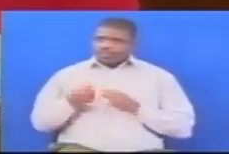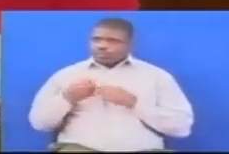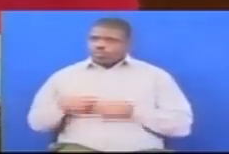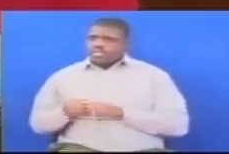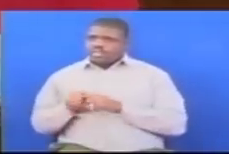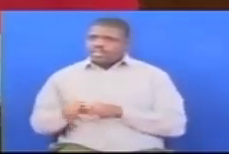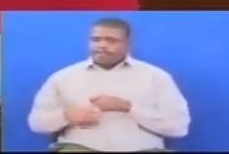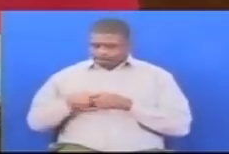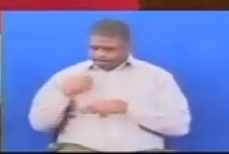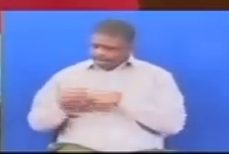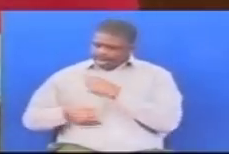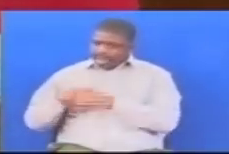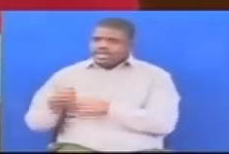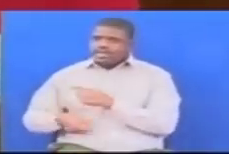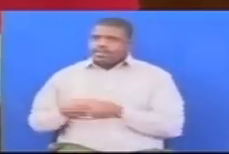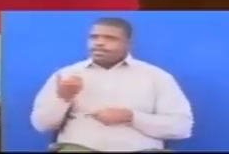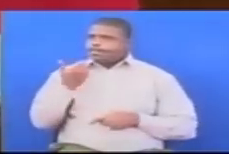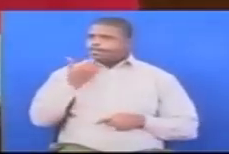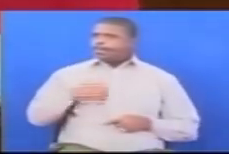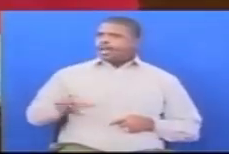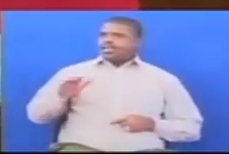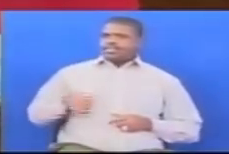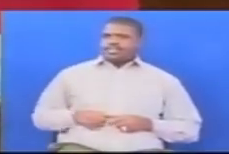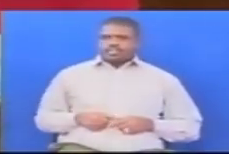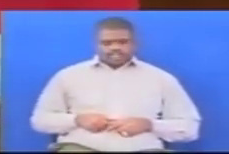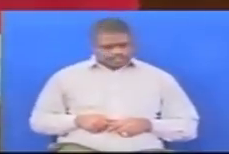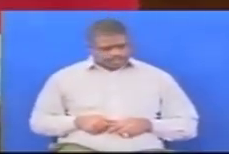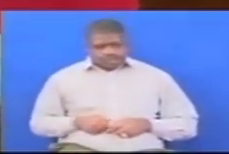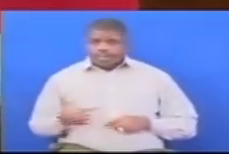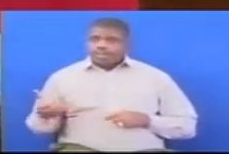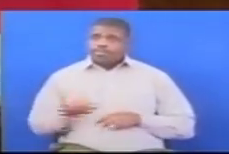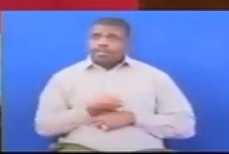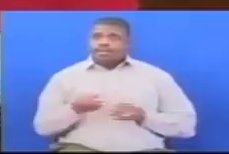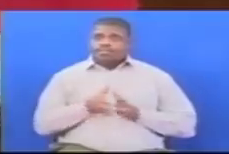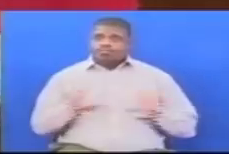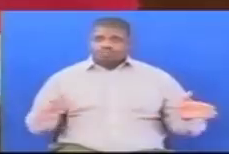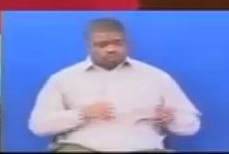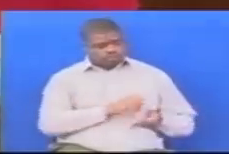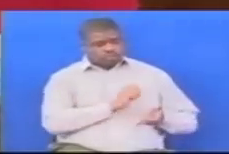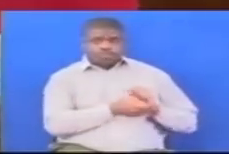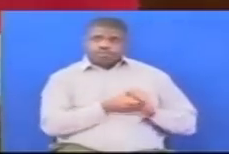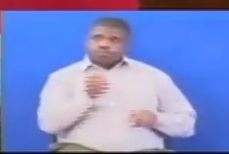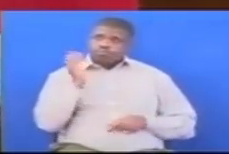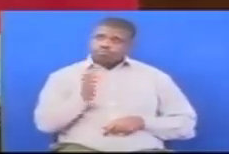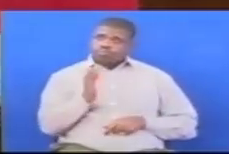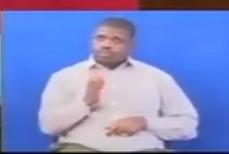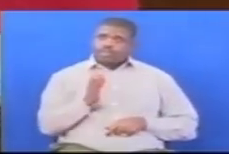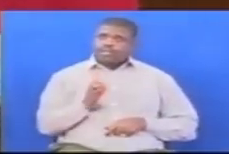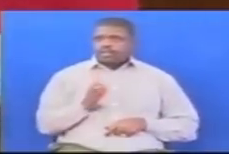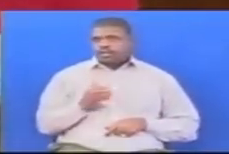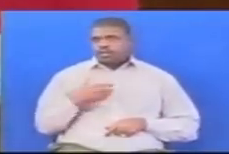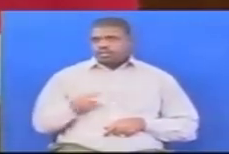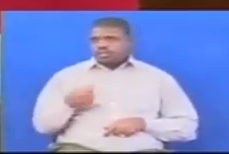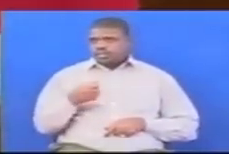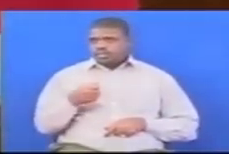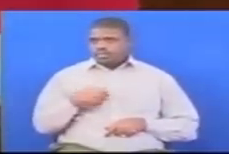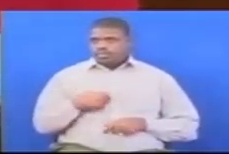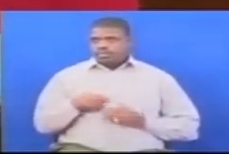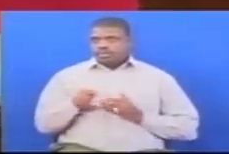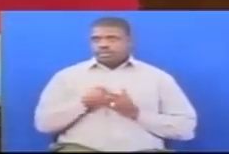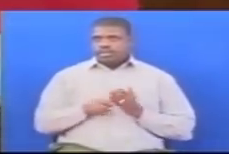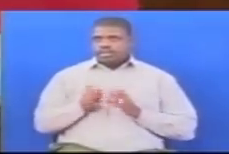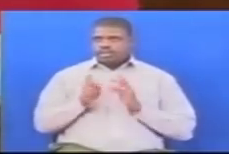wa miradi ya maji. Na kama ningepata fursa ya kurekebisha hotuba ya mheshimiwa waziri, mimi ningeiandika